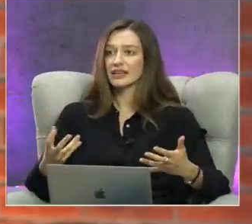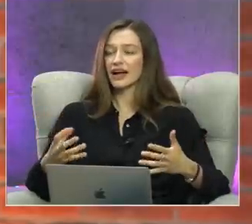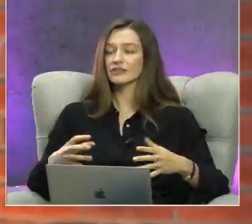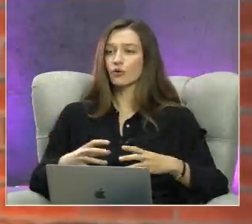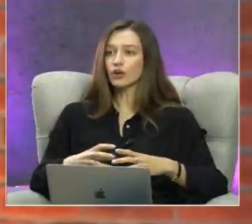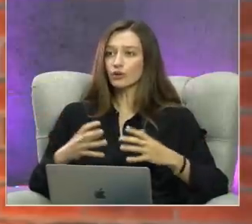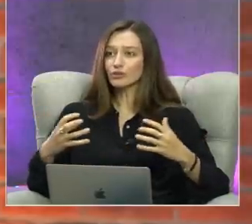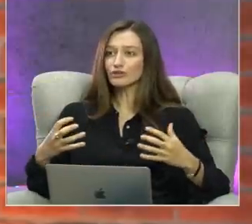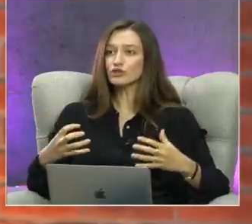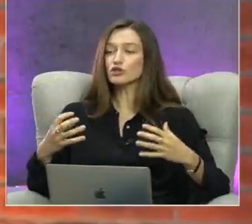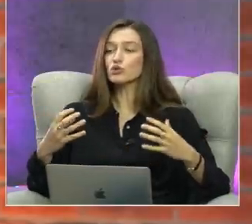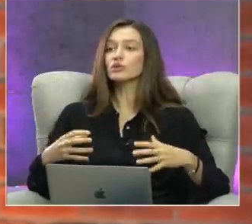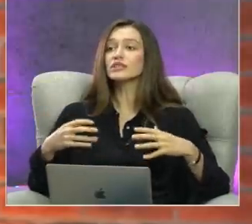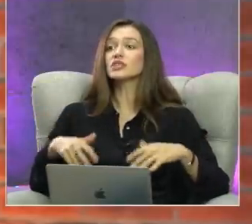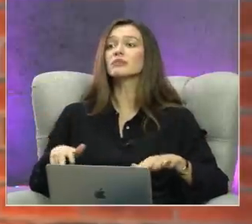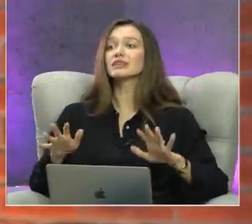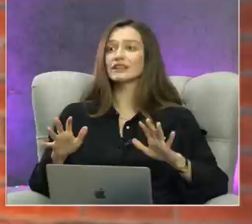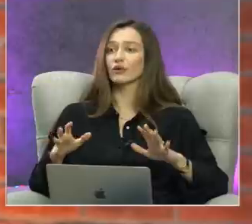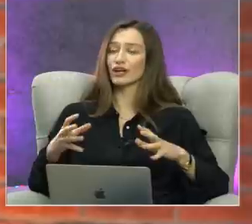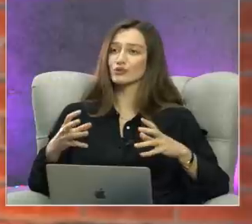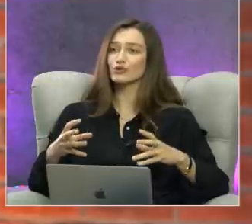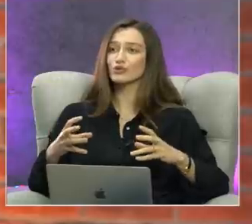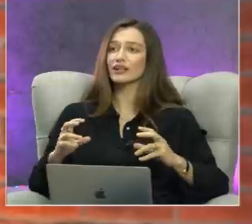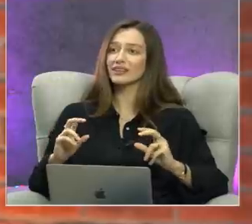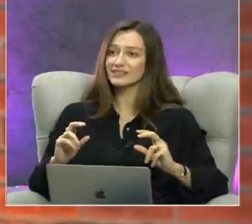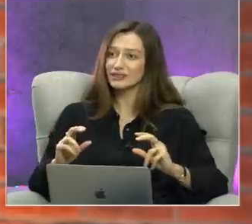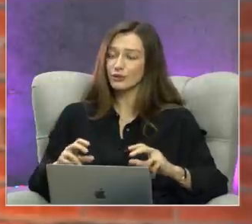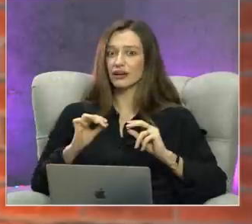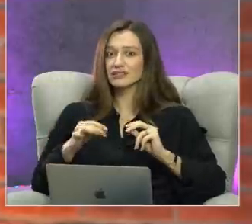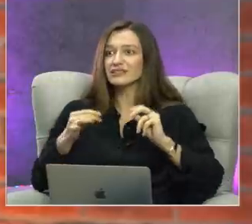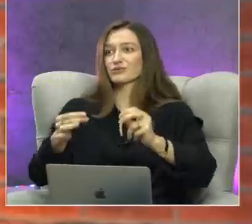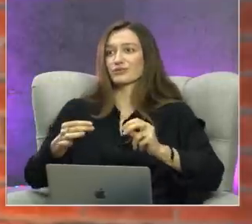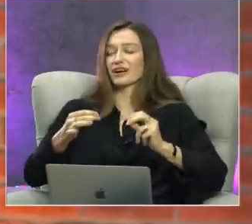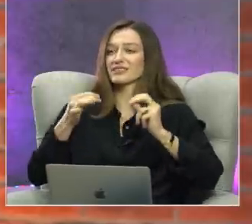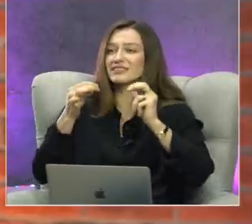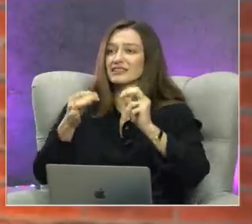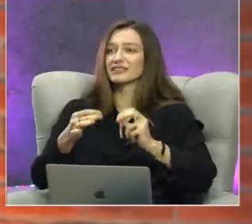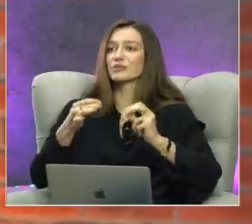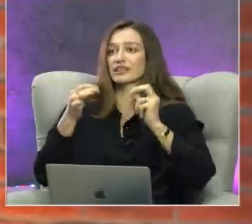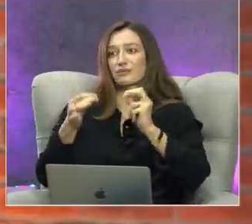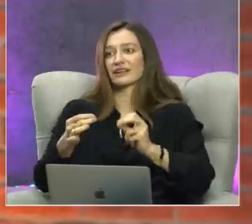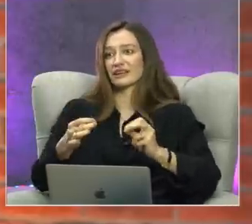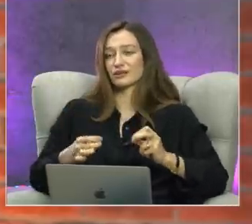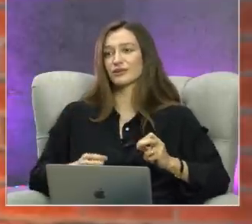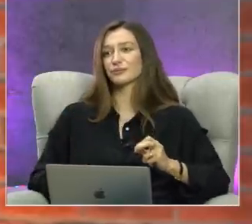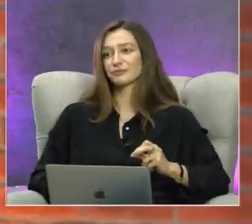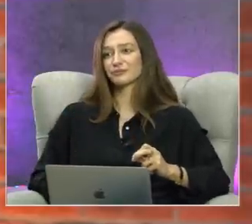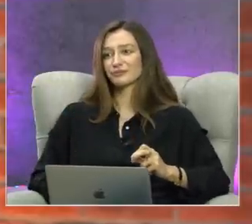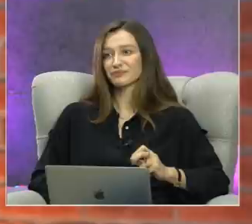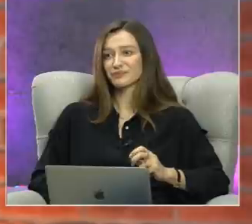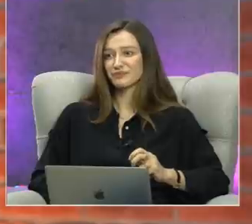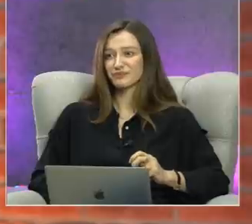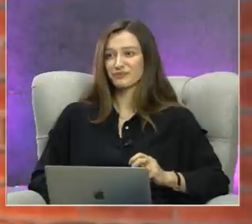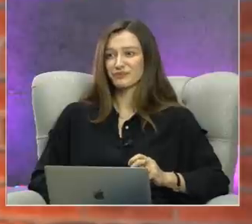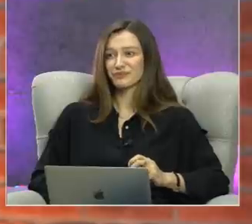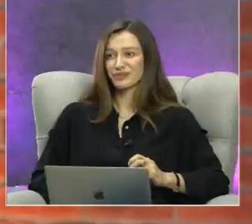nedir? Yani onlar olmadığı sürece soruların cevapları da yok. Yani soru sorarken aslında o asıl soruya, asıl tanıma gitmek gerekiyor. Yani bana